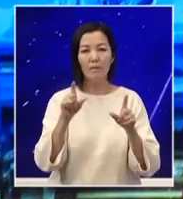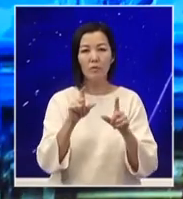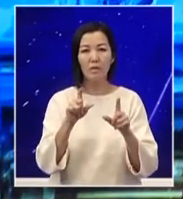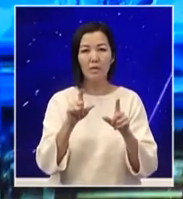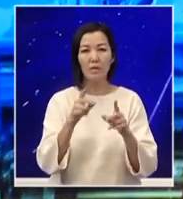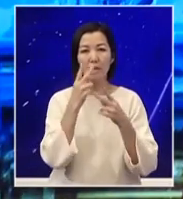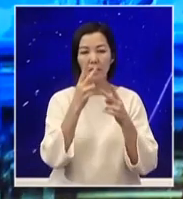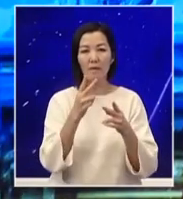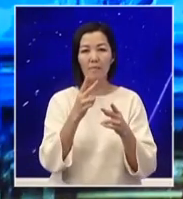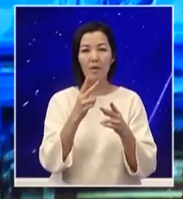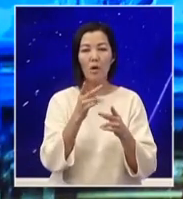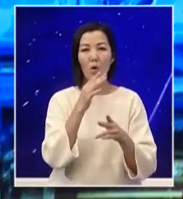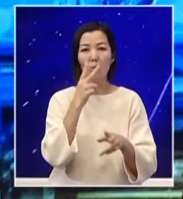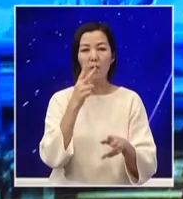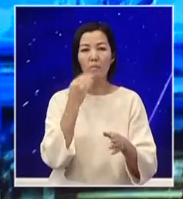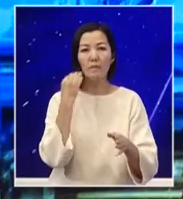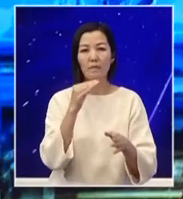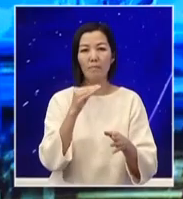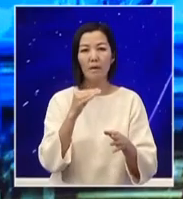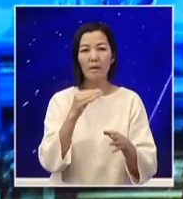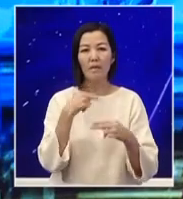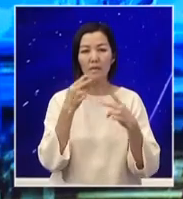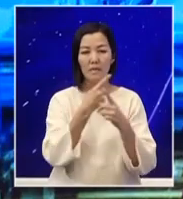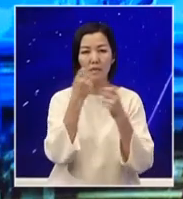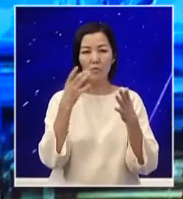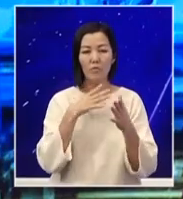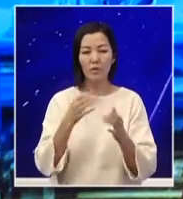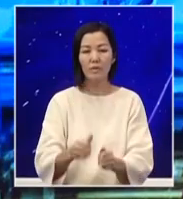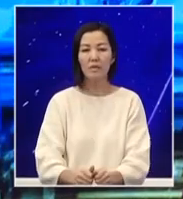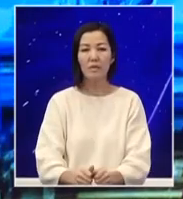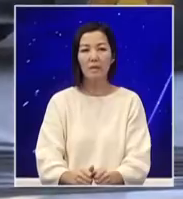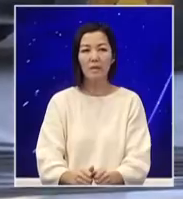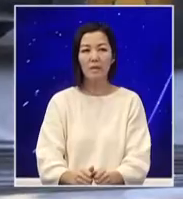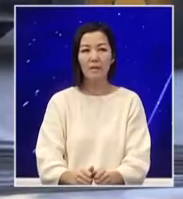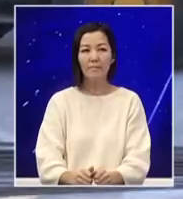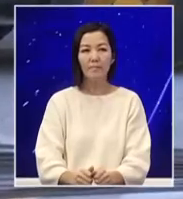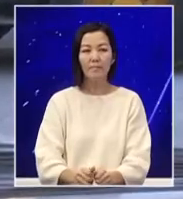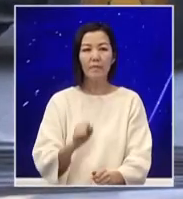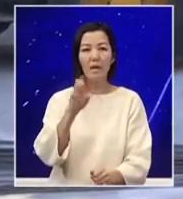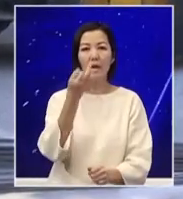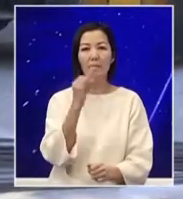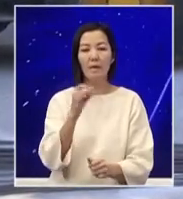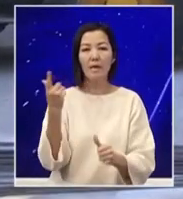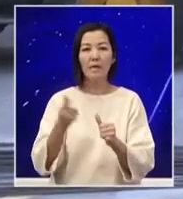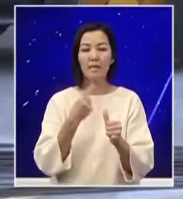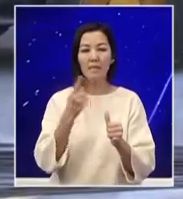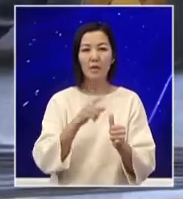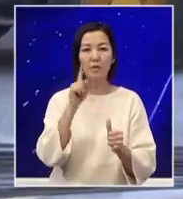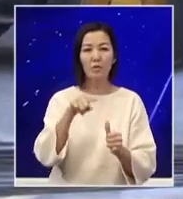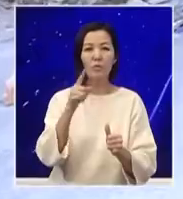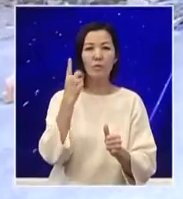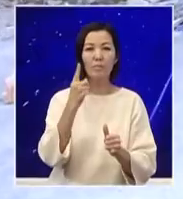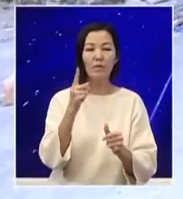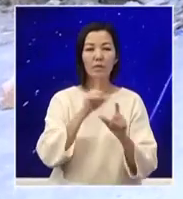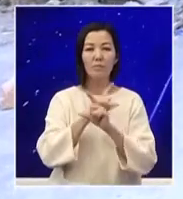білім ошақтарын аралап, мерзім мен сапаға қатысты ескертулер жасады. Абай атындағы номер бірінші орта мектеп